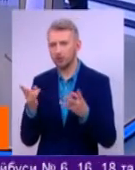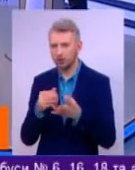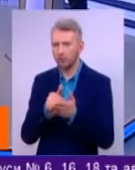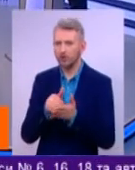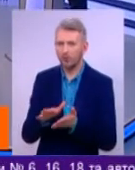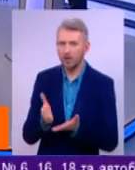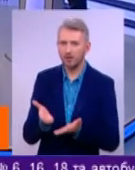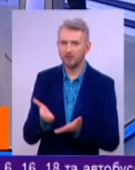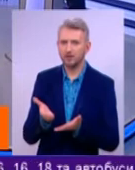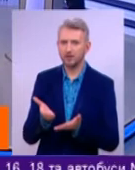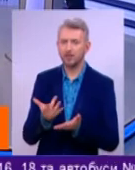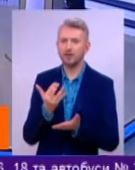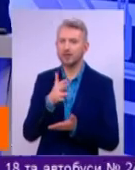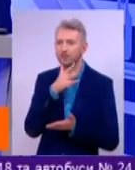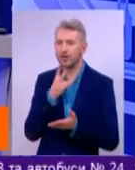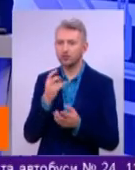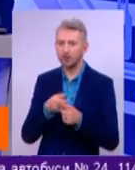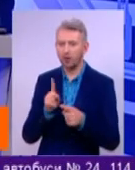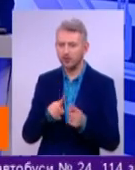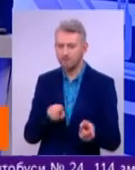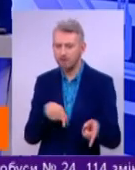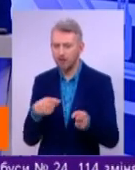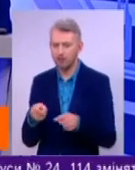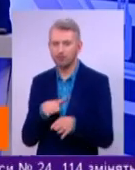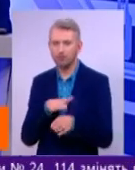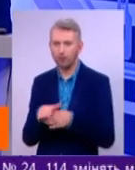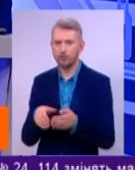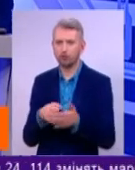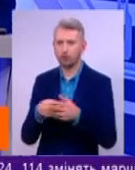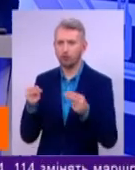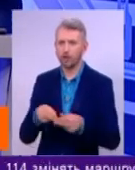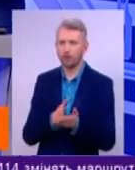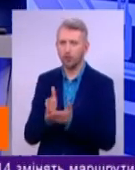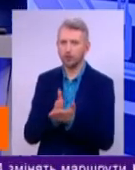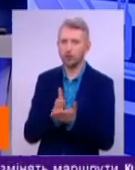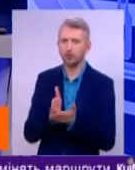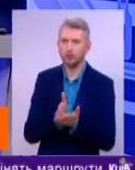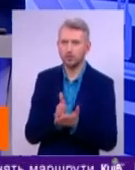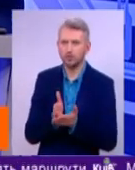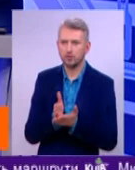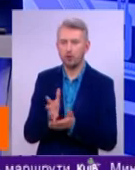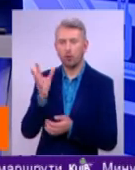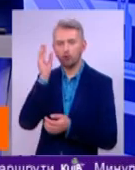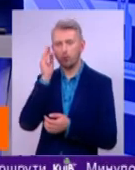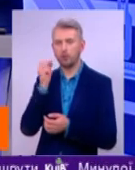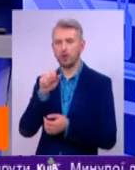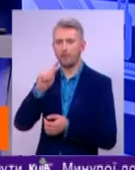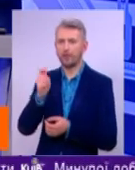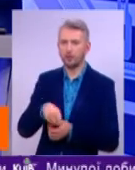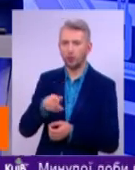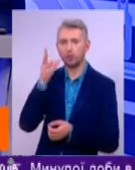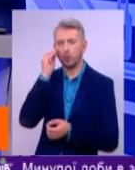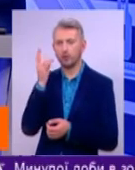відмовлятися? Скільки часу на ось цей перехід повністю до контрактної служби з огляду на війну, з огляду